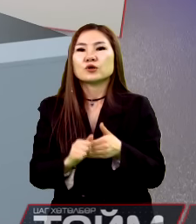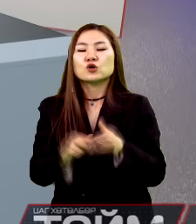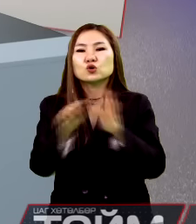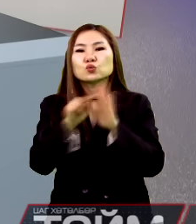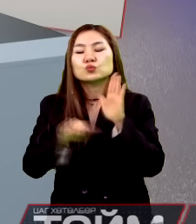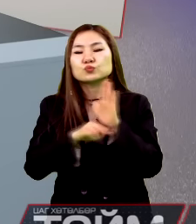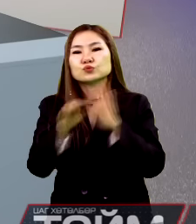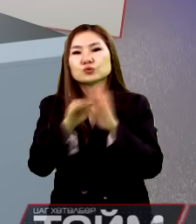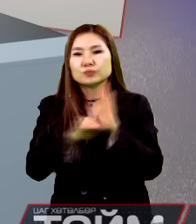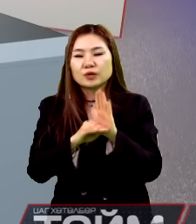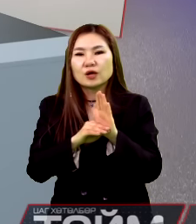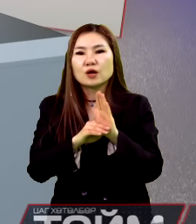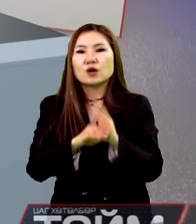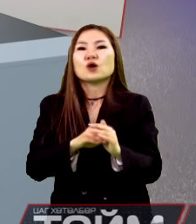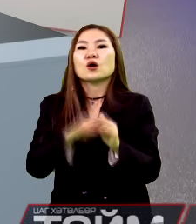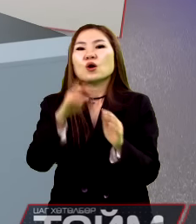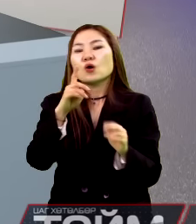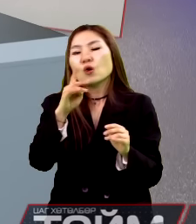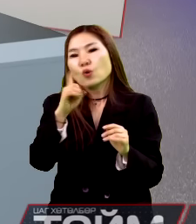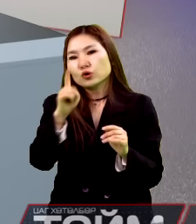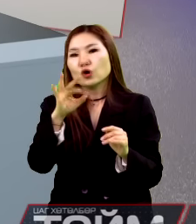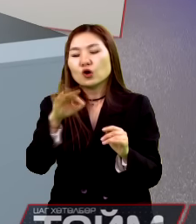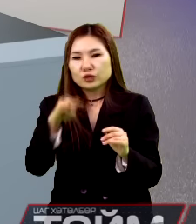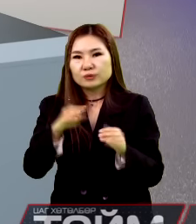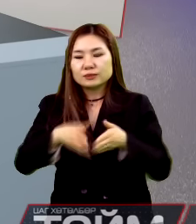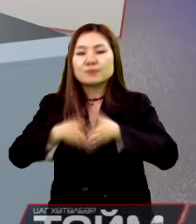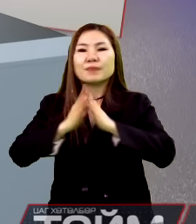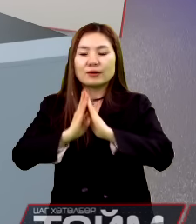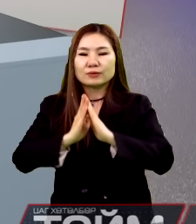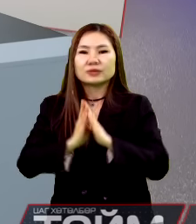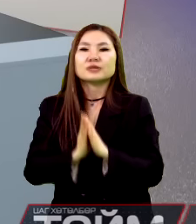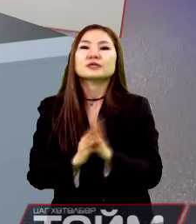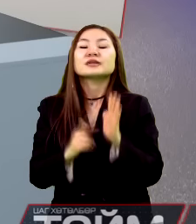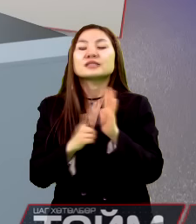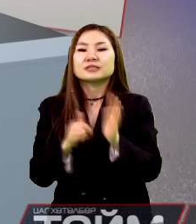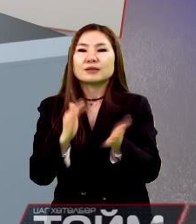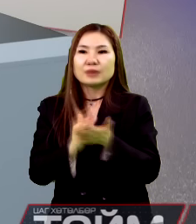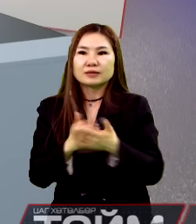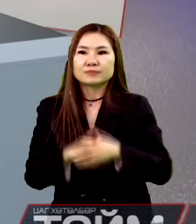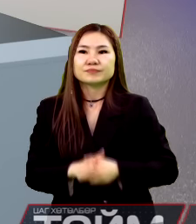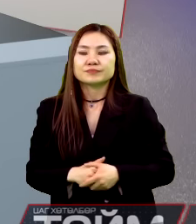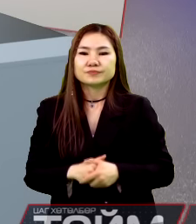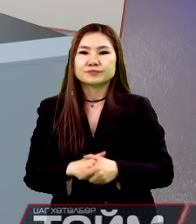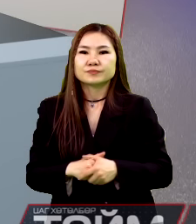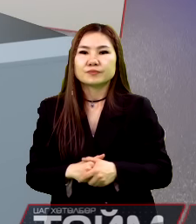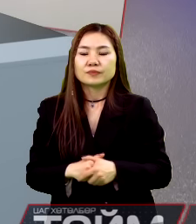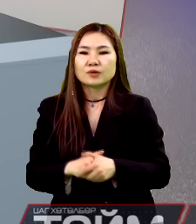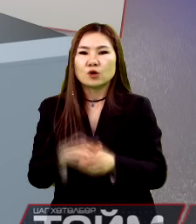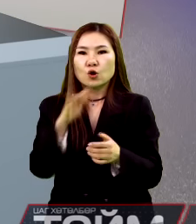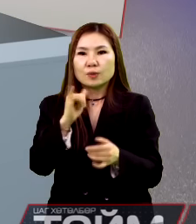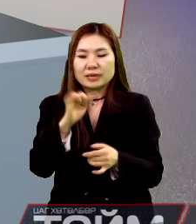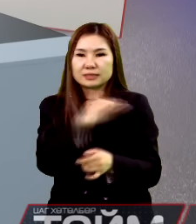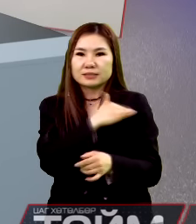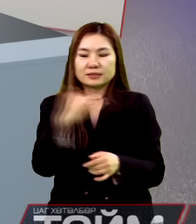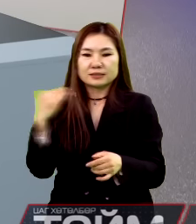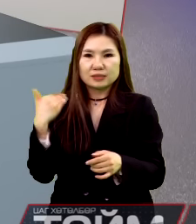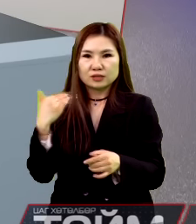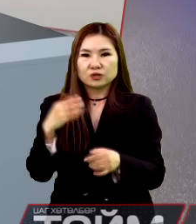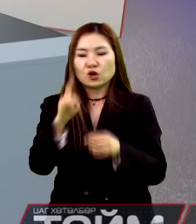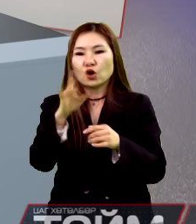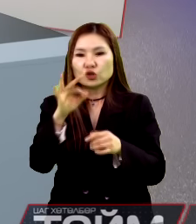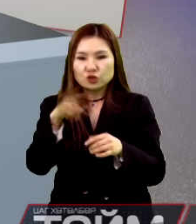эмх цэгцтэй дүрм журамтай энэ сайхан хотыг бас бий болгох юм а. Тийм учраас бас цаг хөтөлбөр таймаар байсан энэ хотын даргаыг яг энэ хөрсөн дээрээ